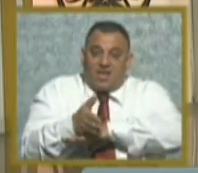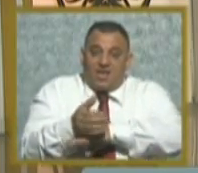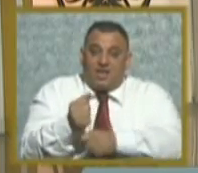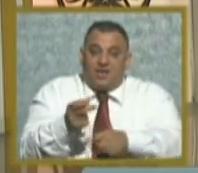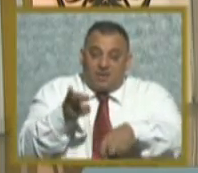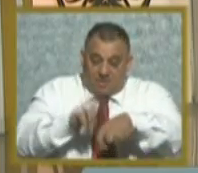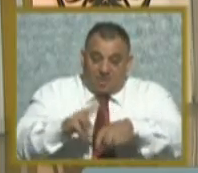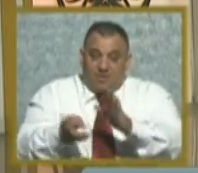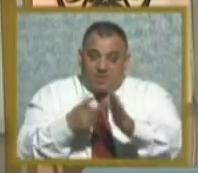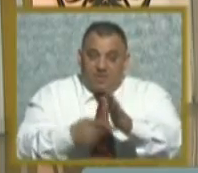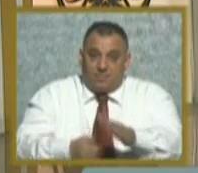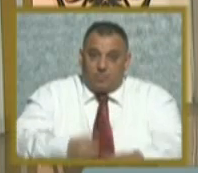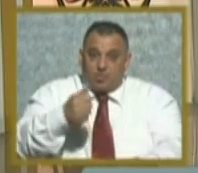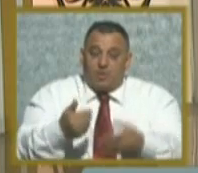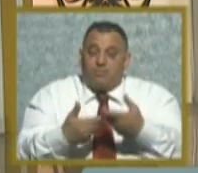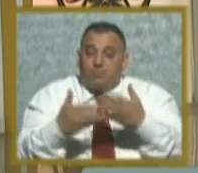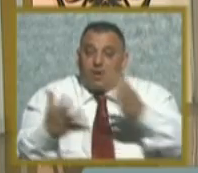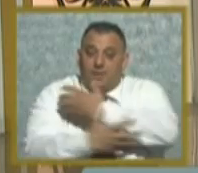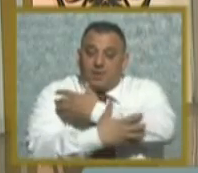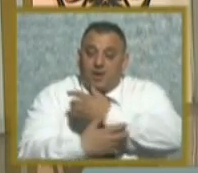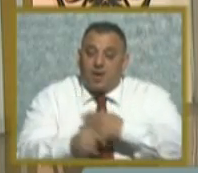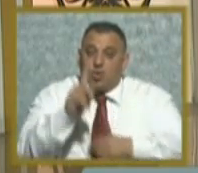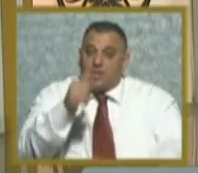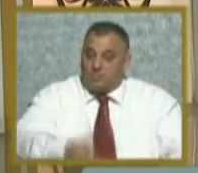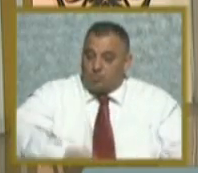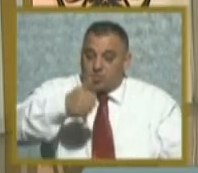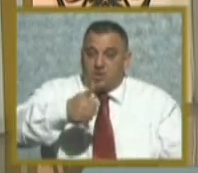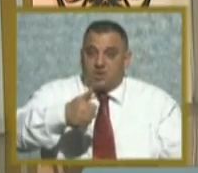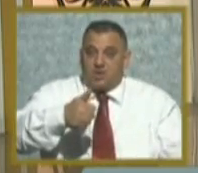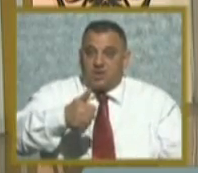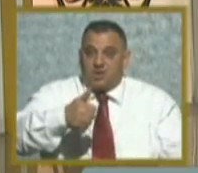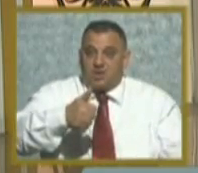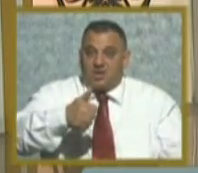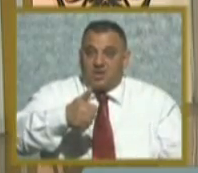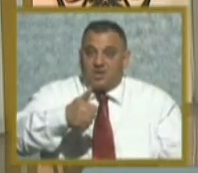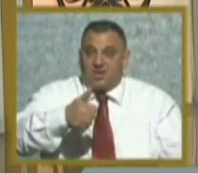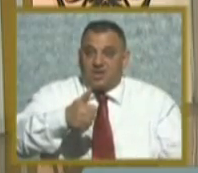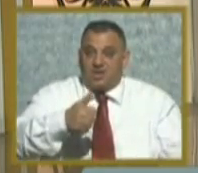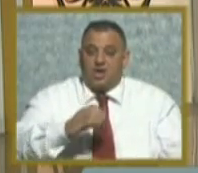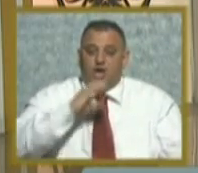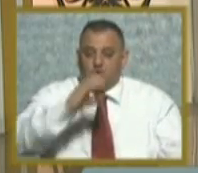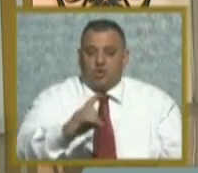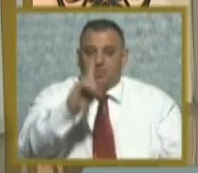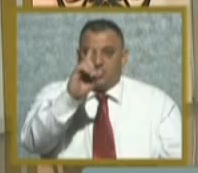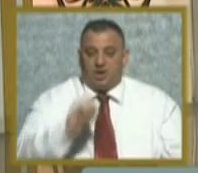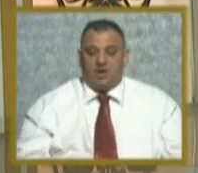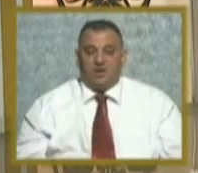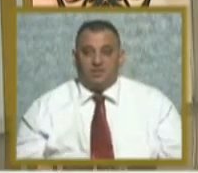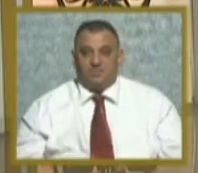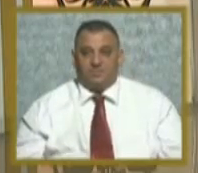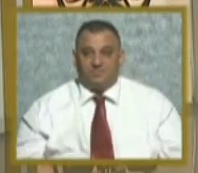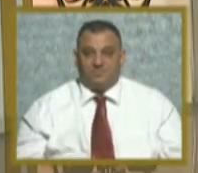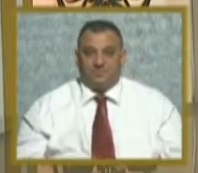نذبح يعني مرة ثانية نوسعها، ولا ذاك الذبيح اللي سوته يكفيها؟ طيب يا أم إبراهيم، تسمعين الجواب إن شاء